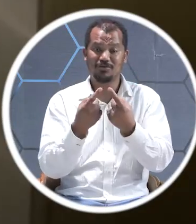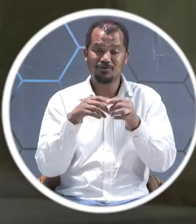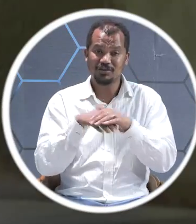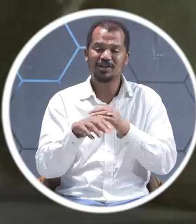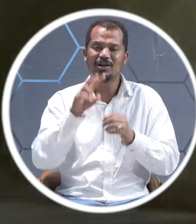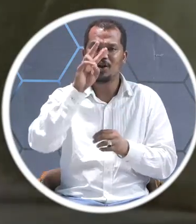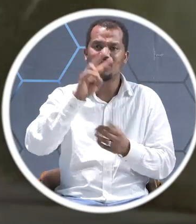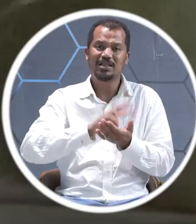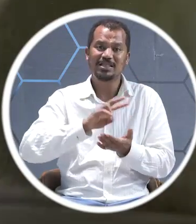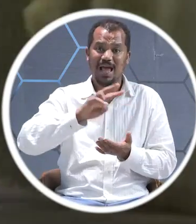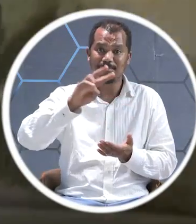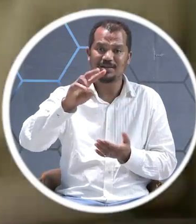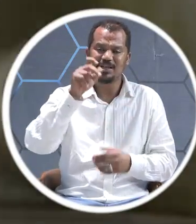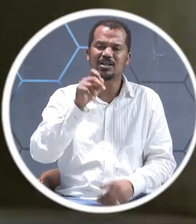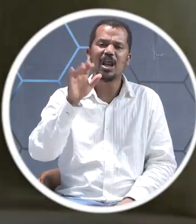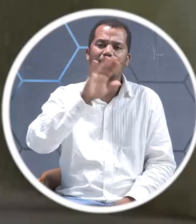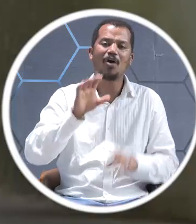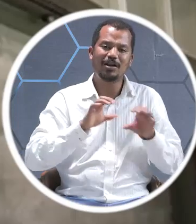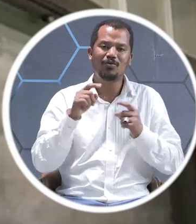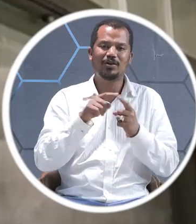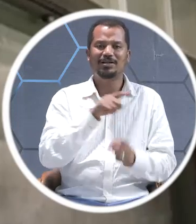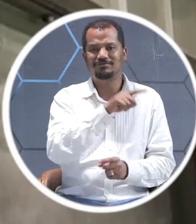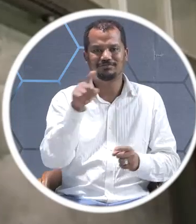به تکتاتای لهولت سامنتات